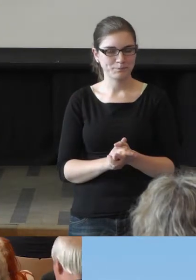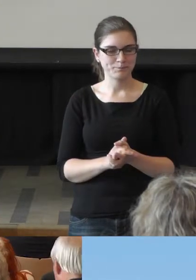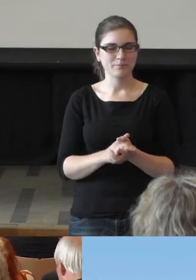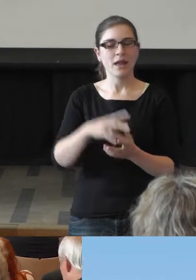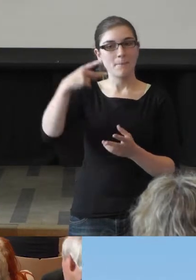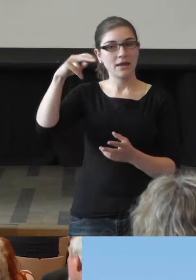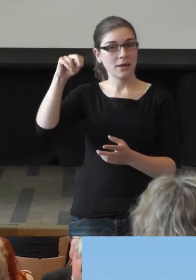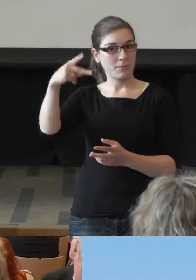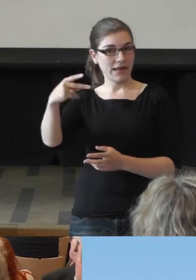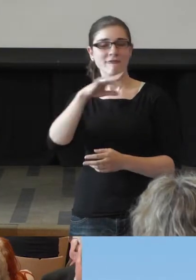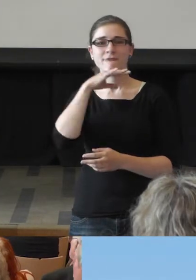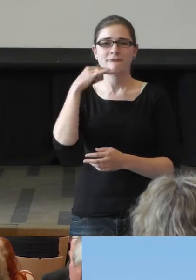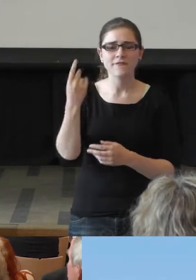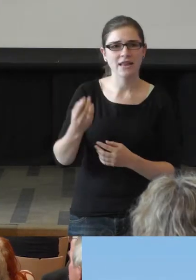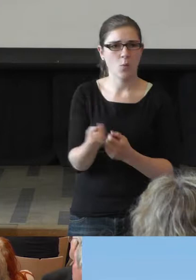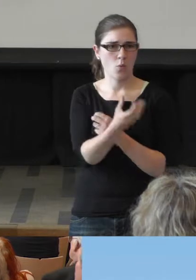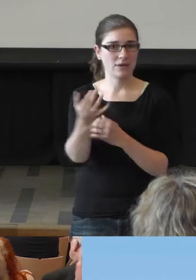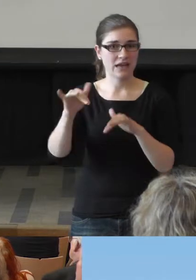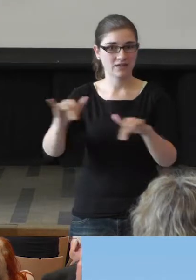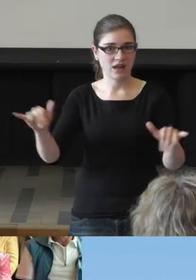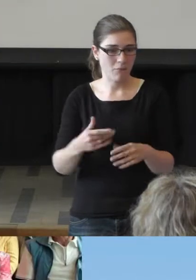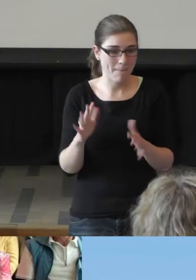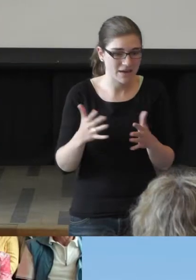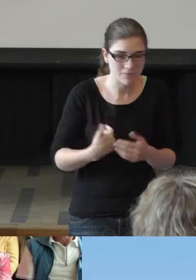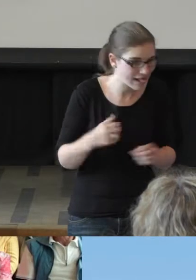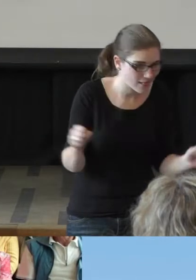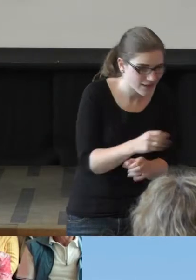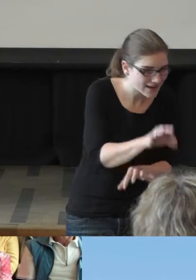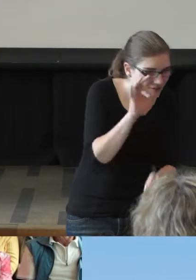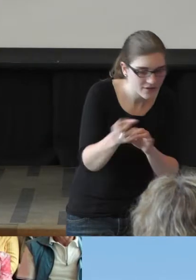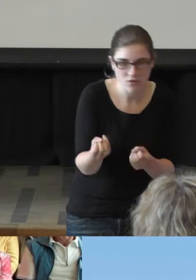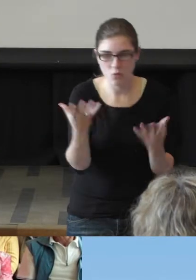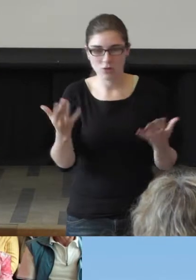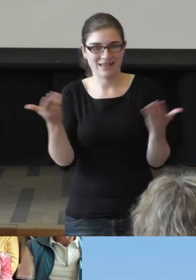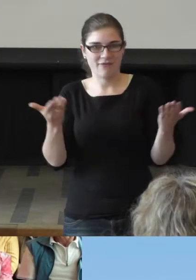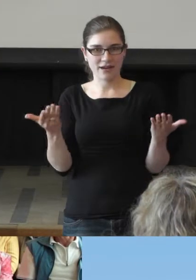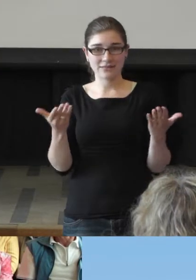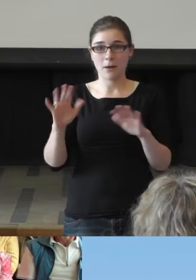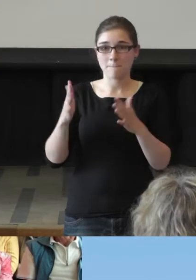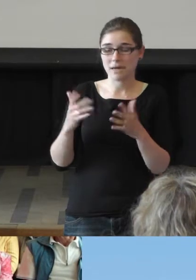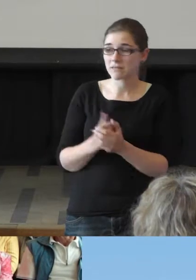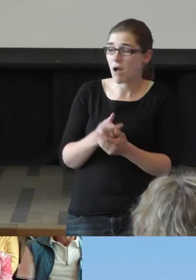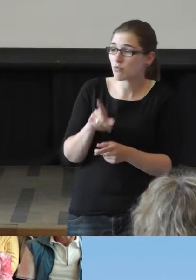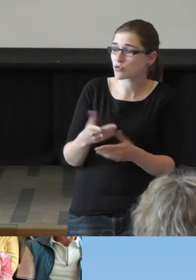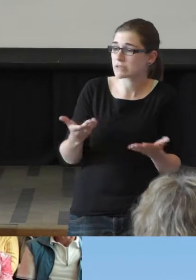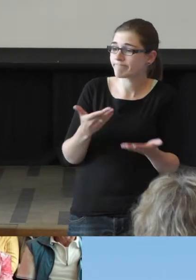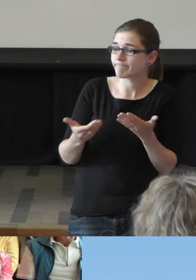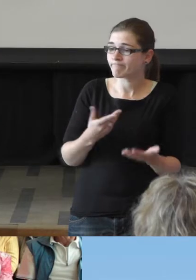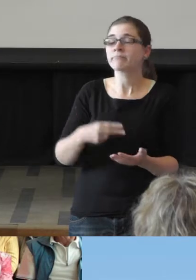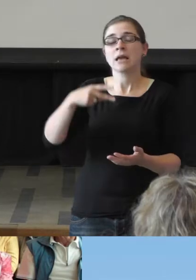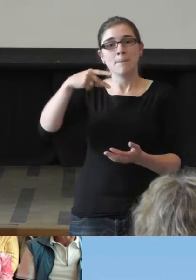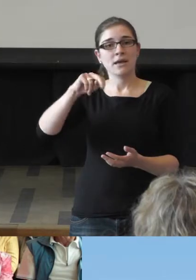hat viele Ursachen, manchmal findet man gar keine Ursache, manchmal muss man aber auch die